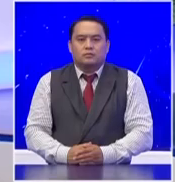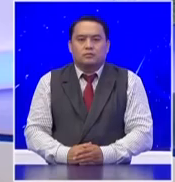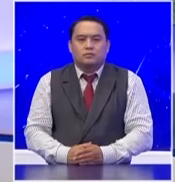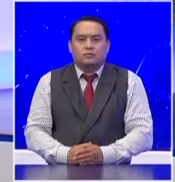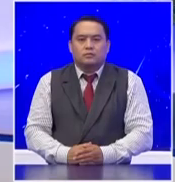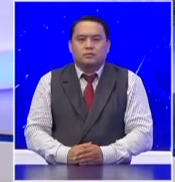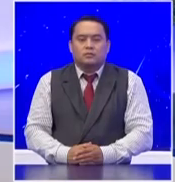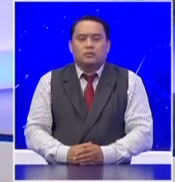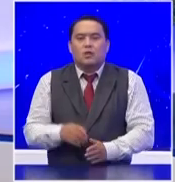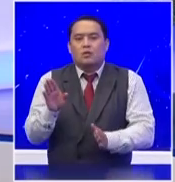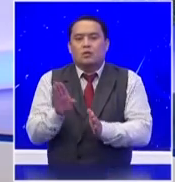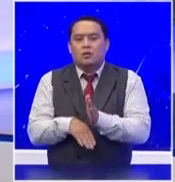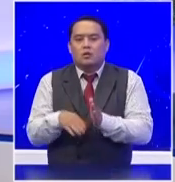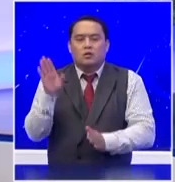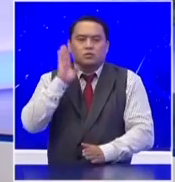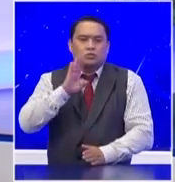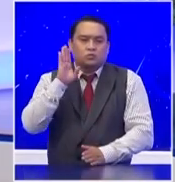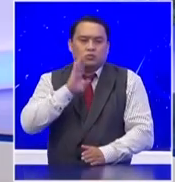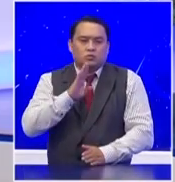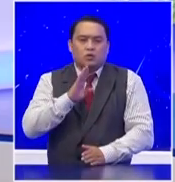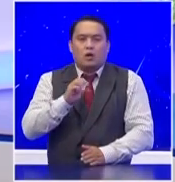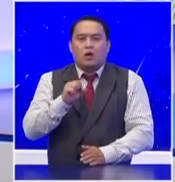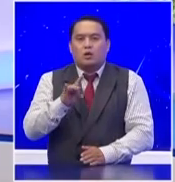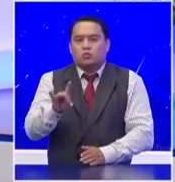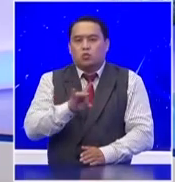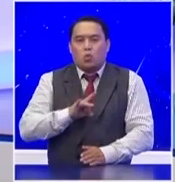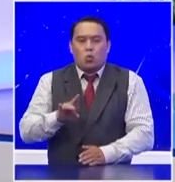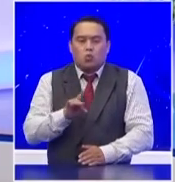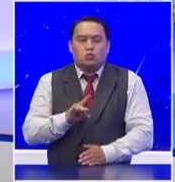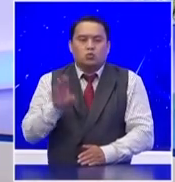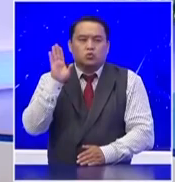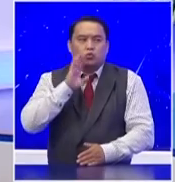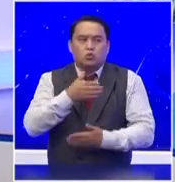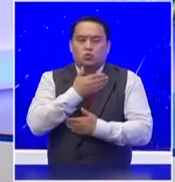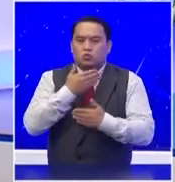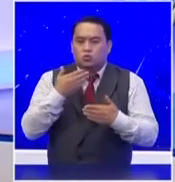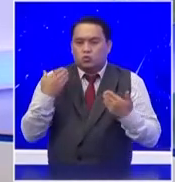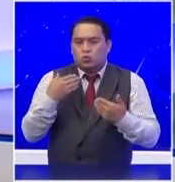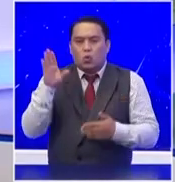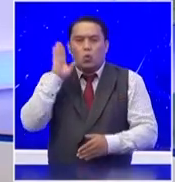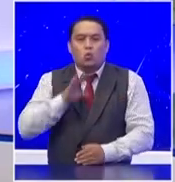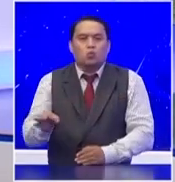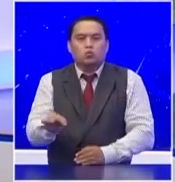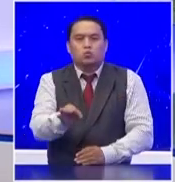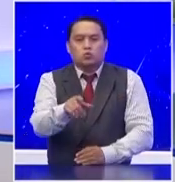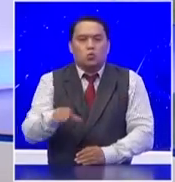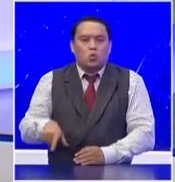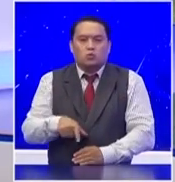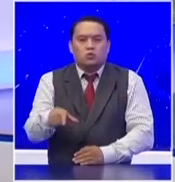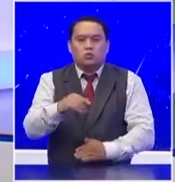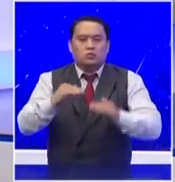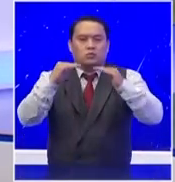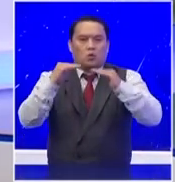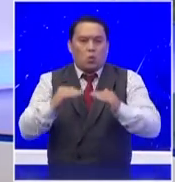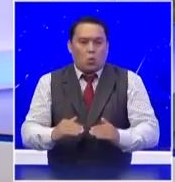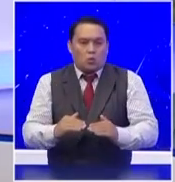2020 сусыз жыл болып тұр. Ағынды Ақсу жұрты да жабығулы. Алқаптары сусап тұр. Айгылы өзінде су деңгейі төмен. Әрі